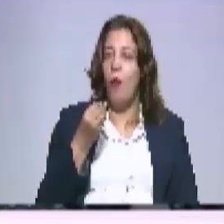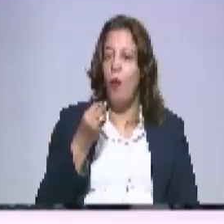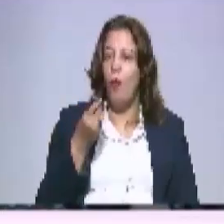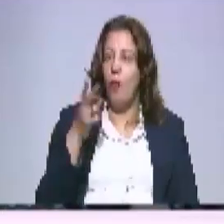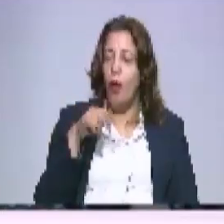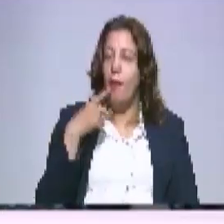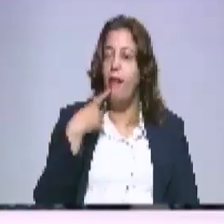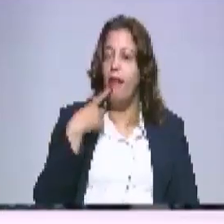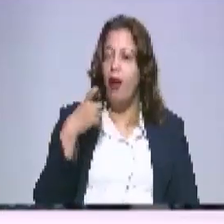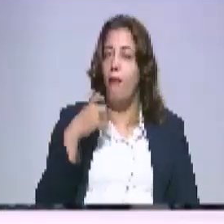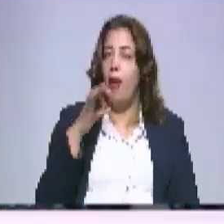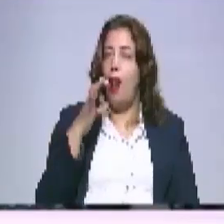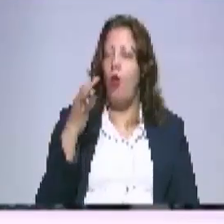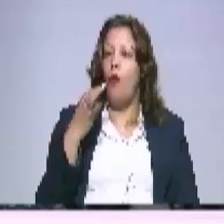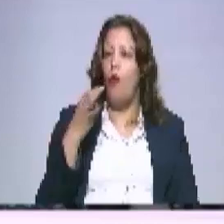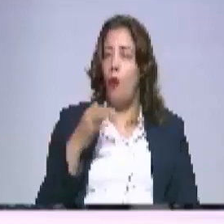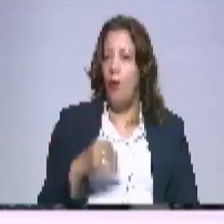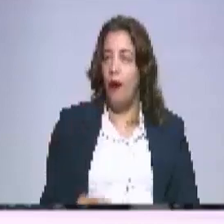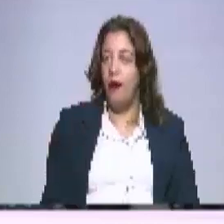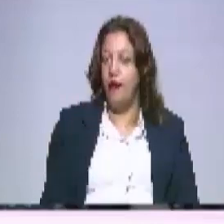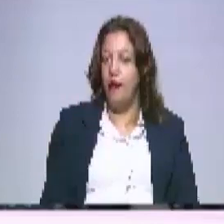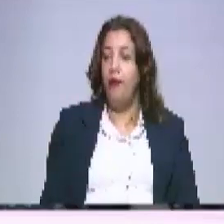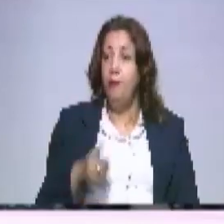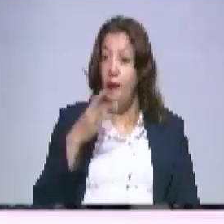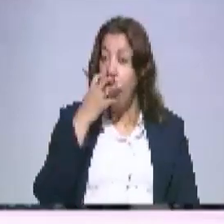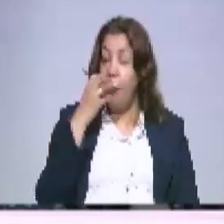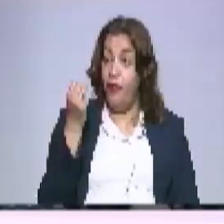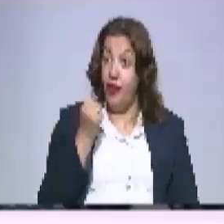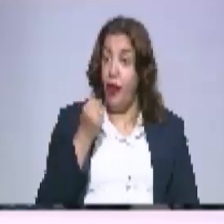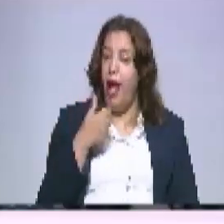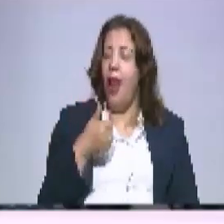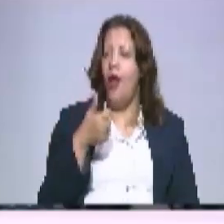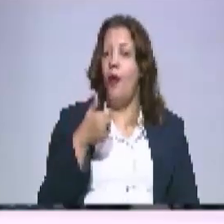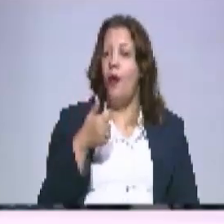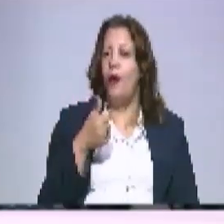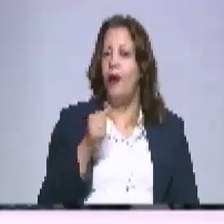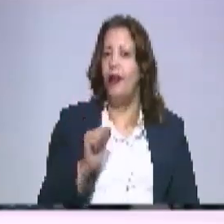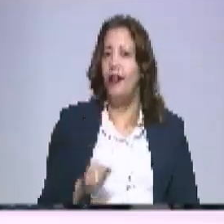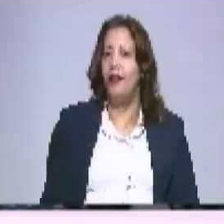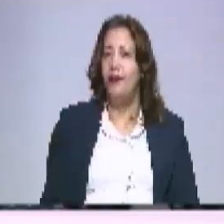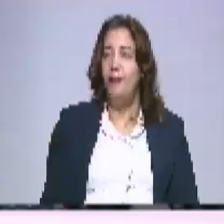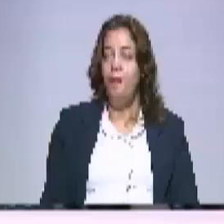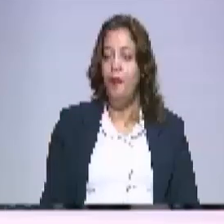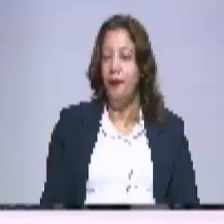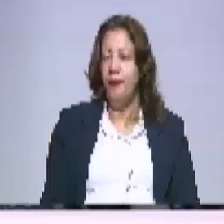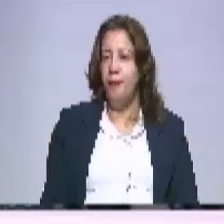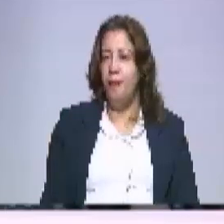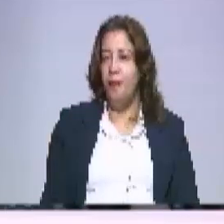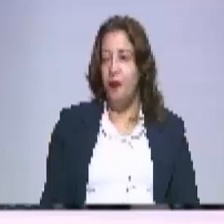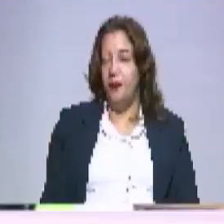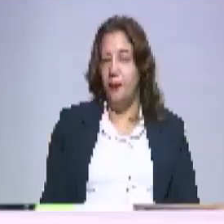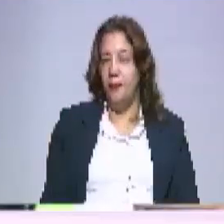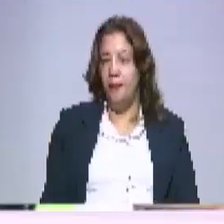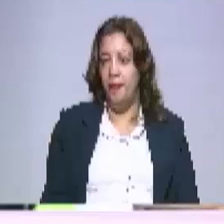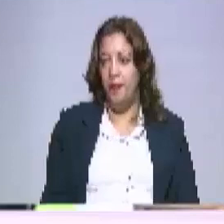الحاجات دي زي ما كنت بقول من شويه في الشتاء بتبقى مسليه وبتدفي برضه في نفس الوقت.